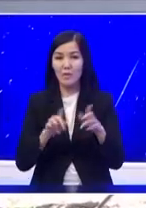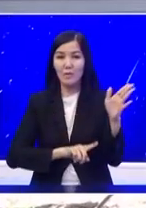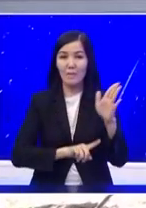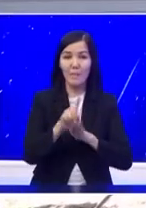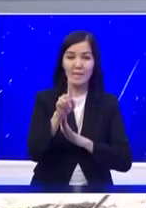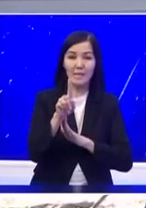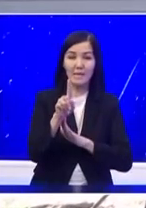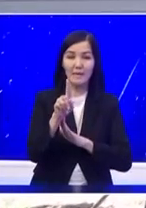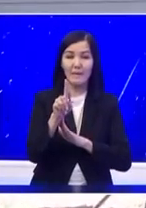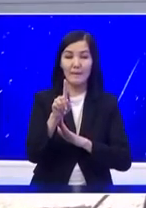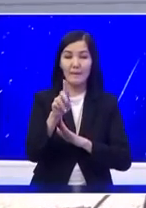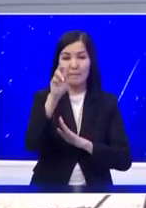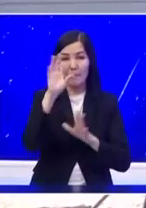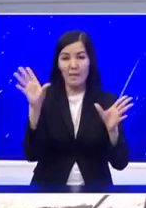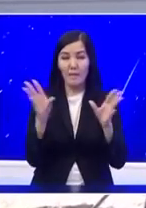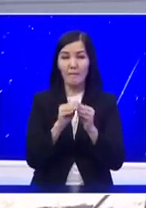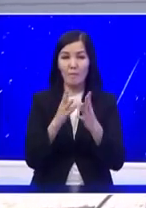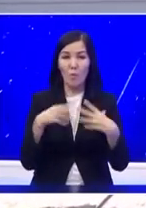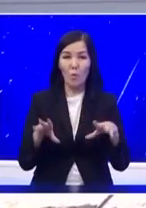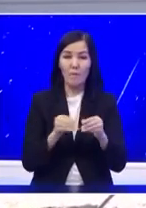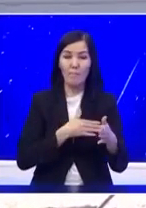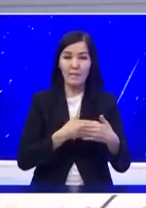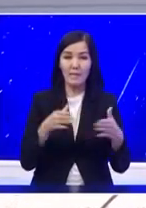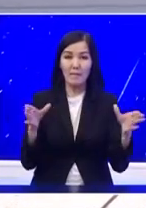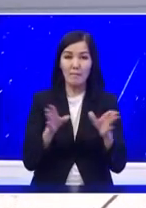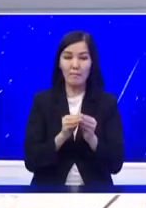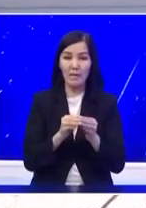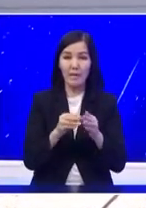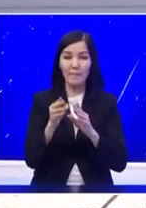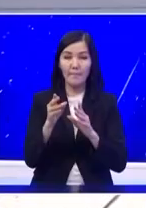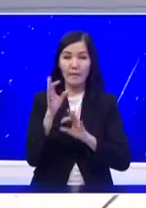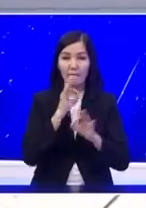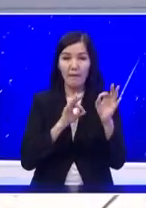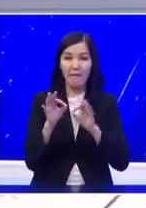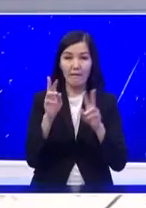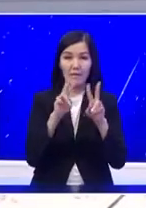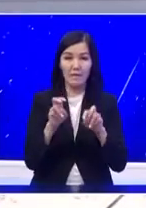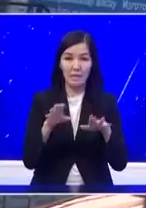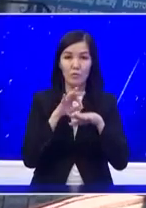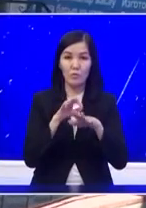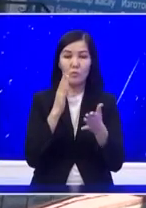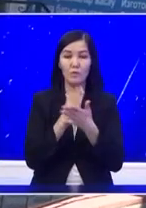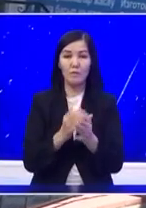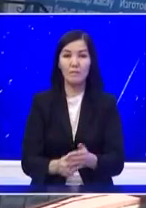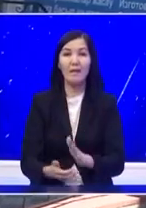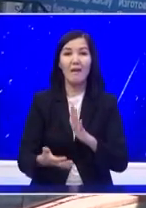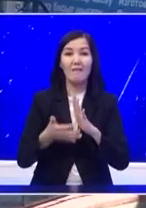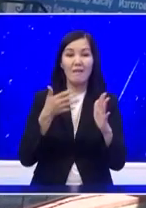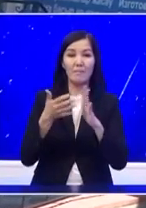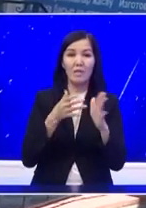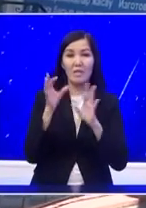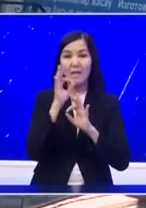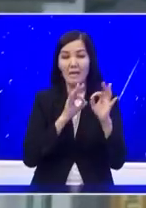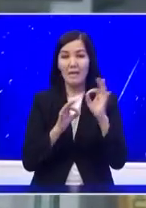мемлекеттік мекеменің өкілдерімен, қоғам белсенділерімен бірге осындай дәріханаларда мониторинг жүргізіп жатырмыз. Тапшы антибиотиктер